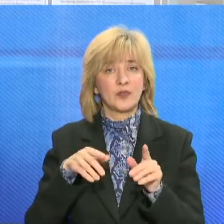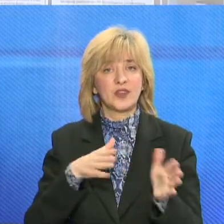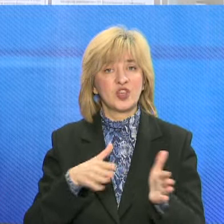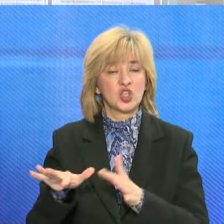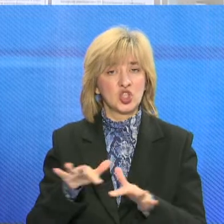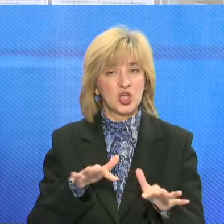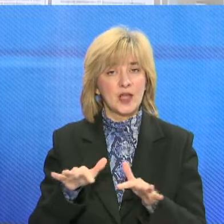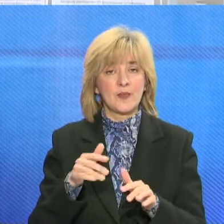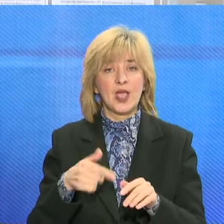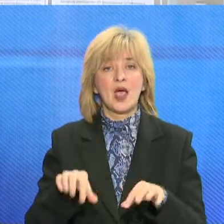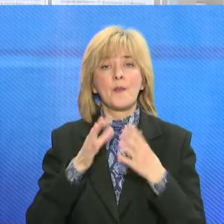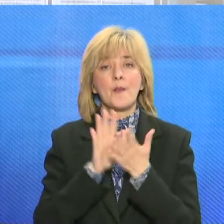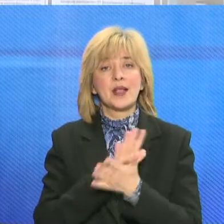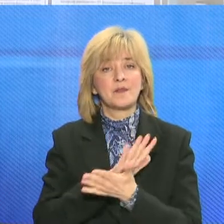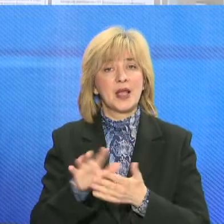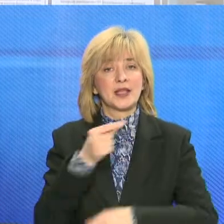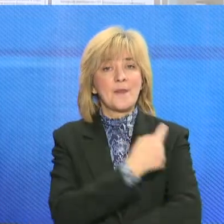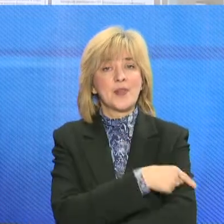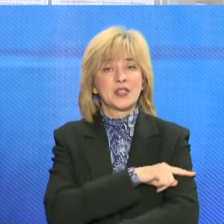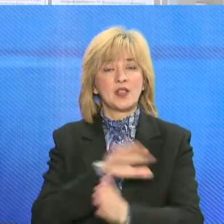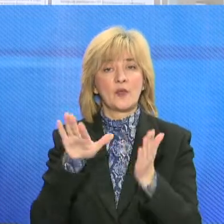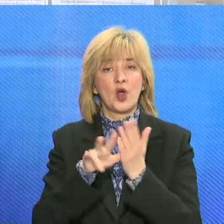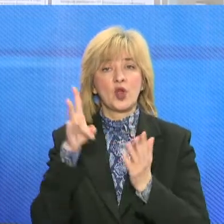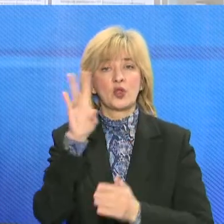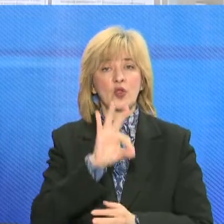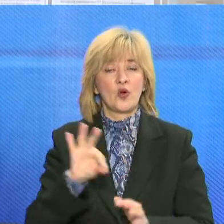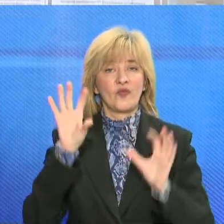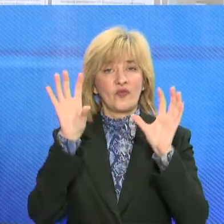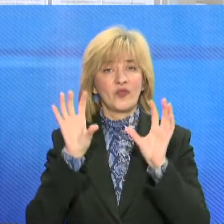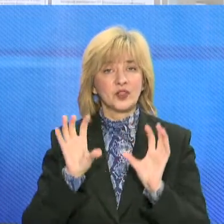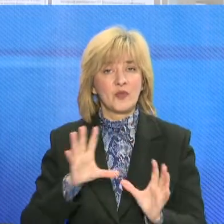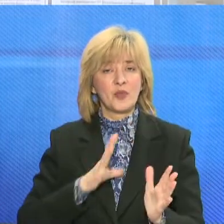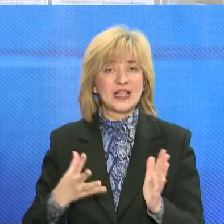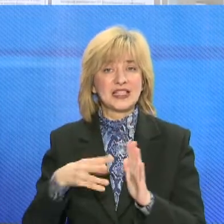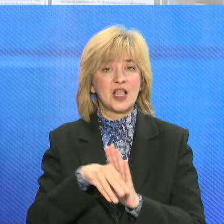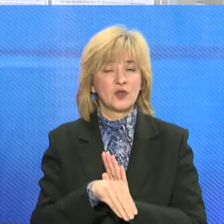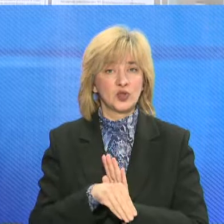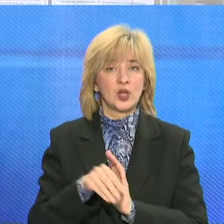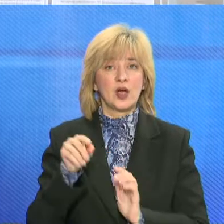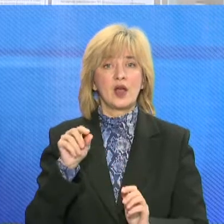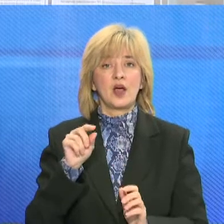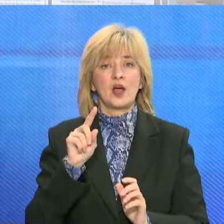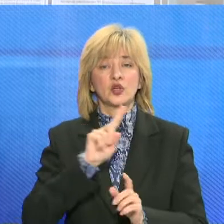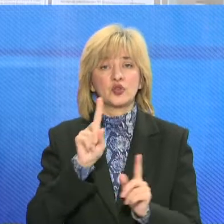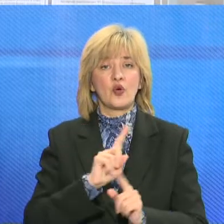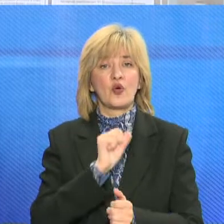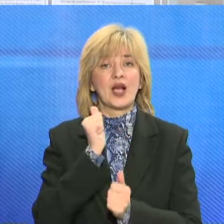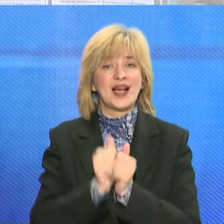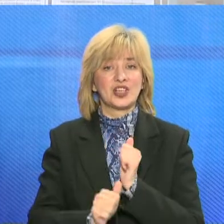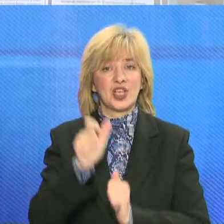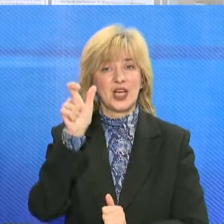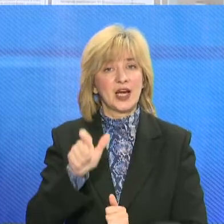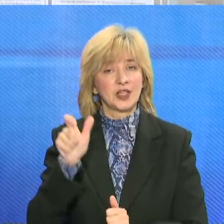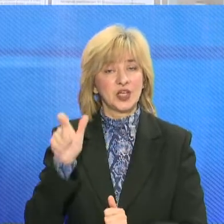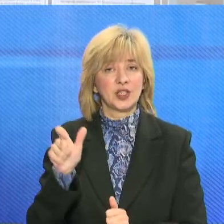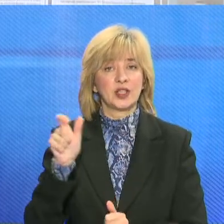доступная медицинская помощь. Но в Конституцию изначально в проект было заложено, что каждый гражданин Республики Беларусь обязан принимать меры